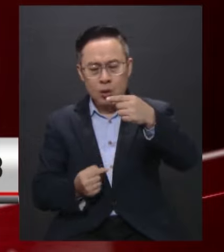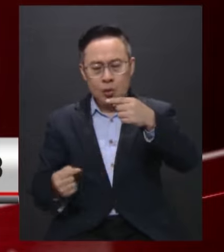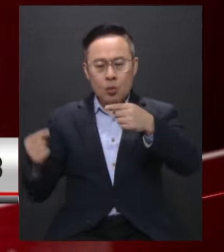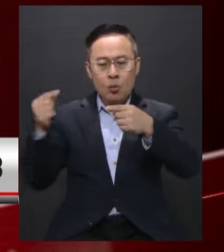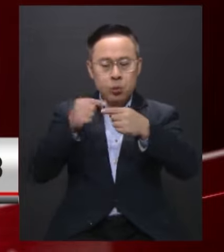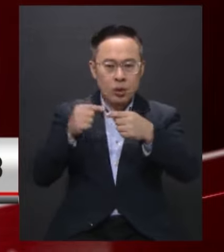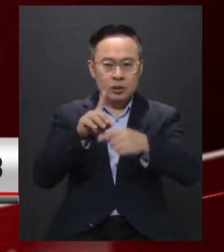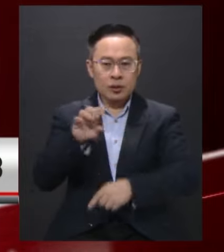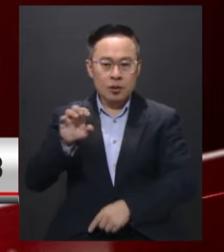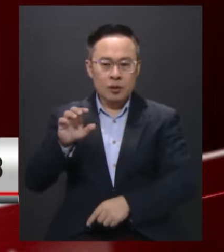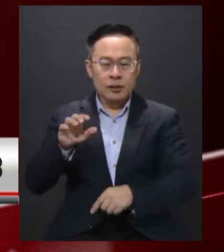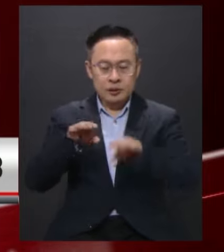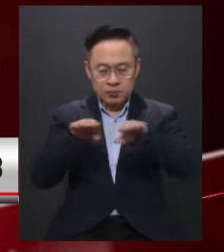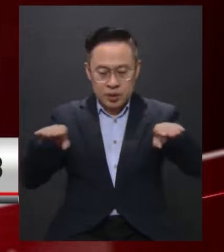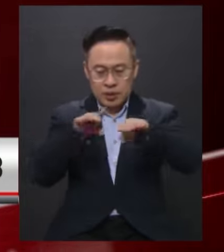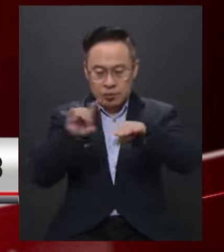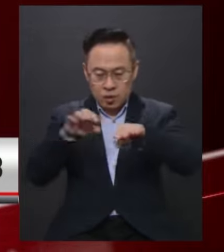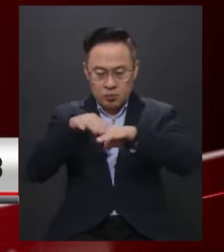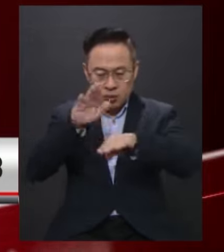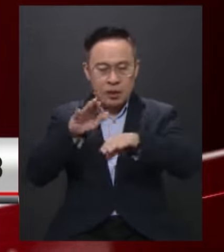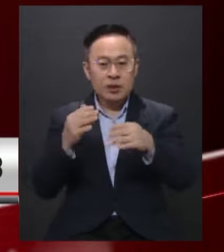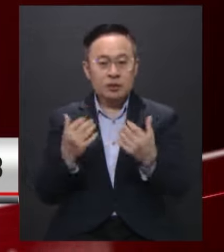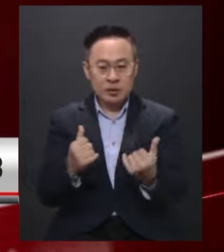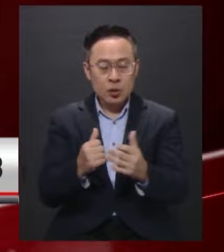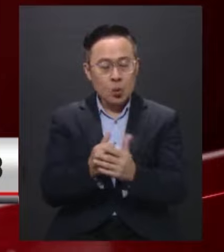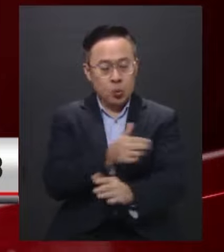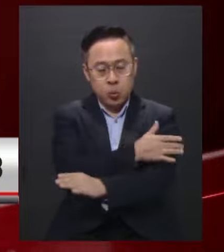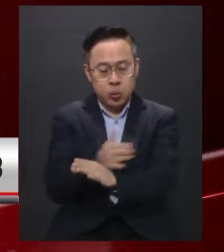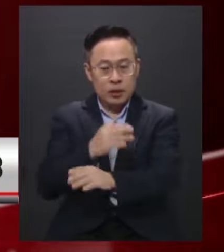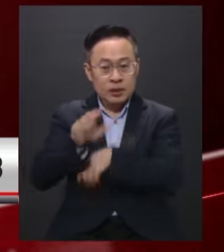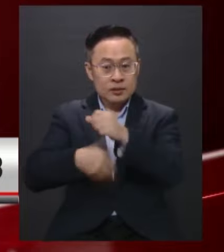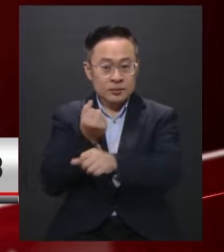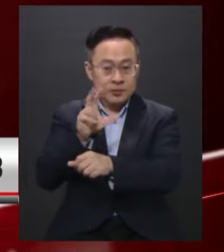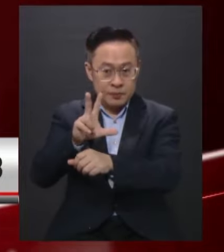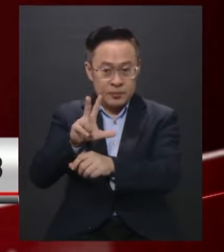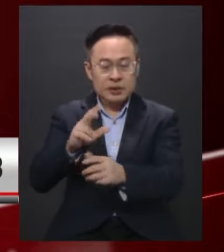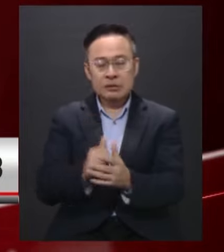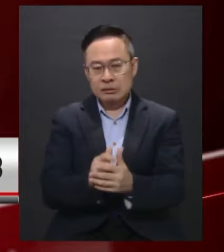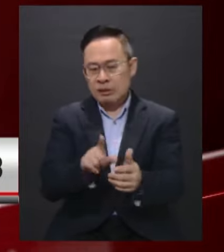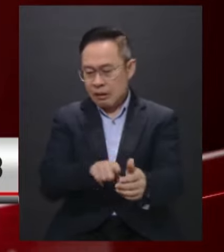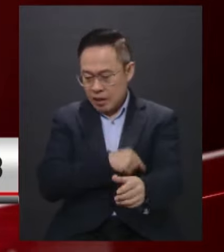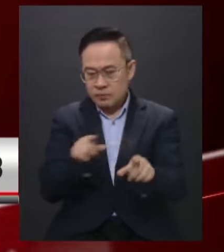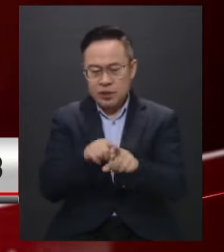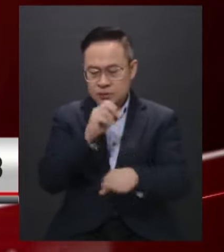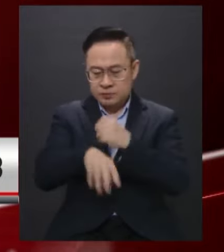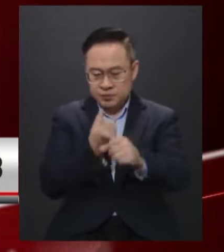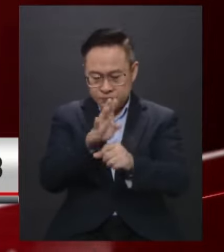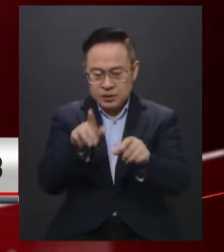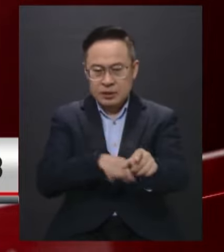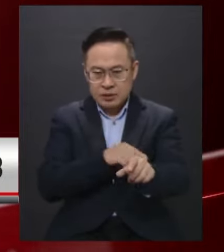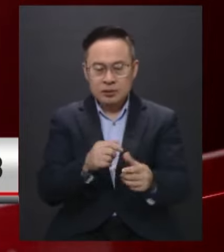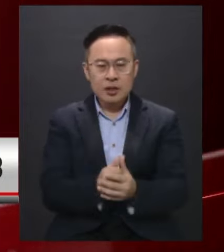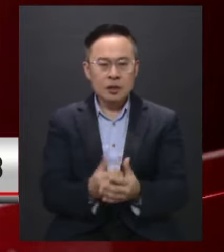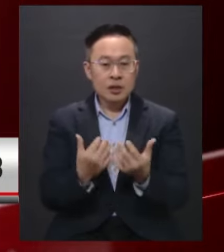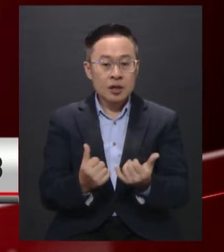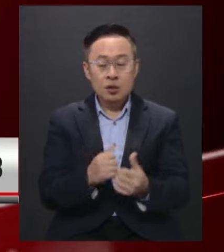ราก็แซงหน้าคนอื่นแล้วเช่นเดียวกัน ใช่เป็นที่1ของอาเซียนแล้วแล้วอีกหนึ่งอย่างที่น่าสนใจก็คือเกมในรอบ16ทีมสุดท้ายถ้าเกิดว่ามีการแพ้จริงๆอ ่ะ เขา